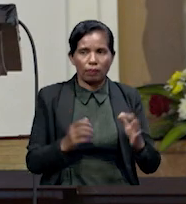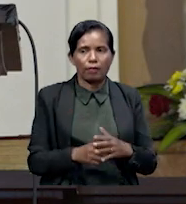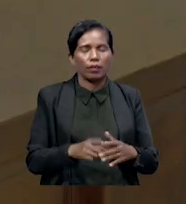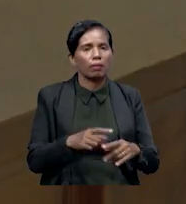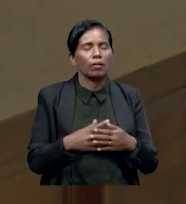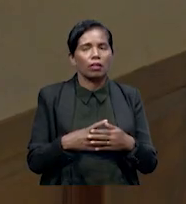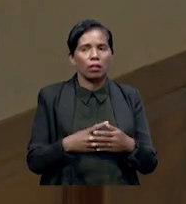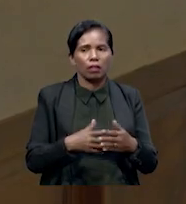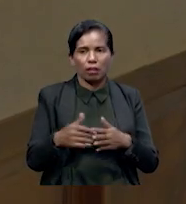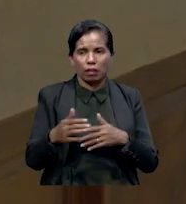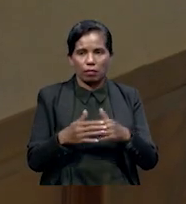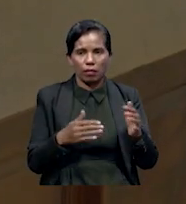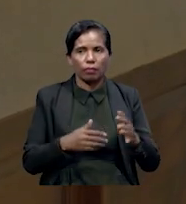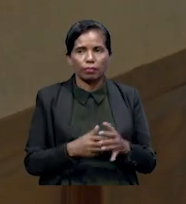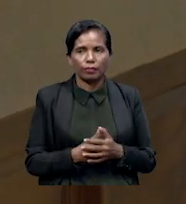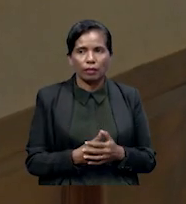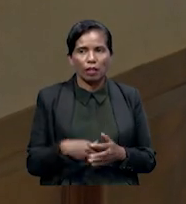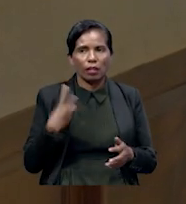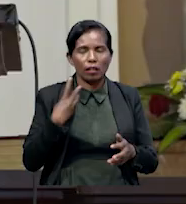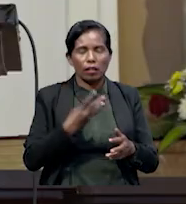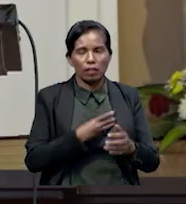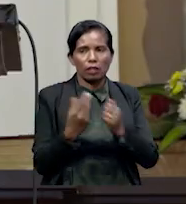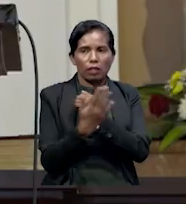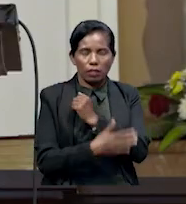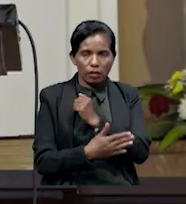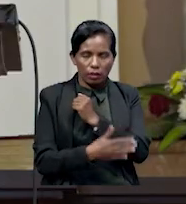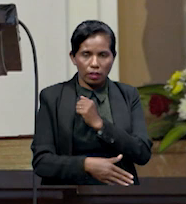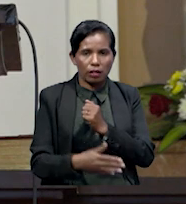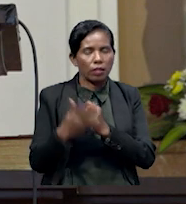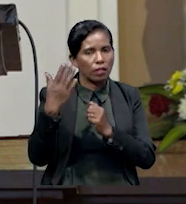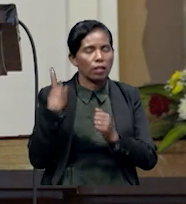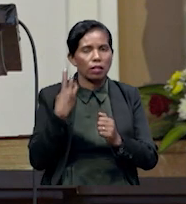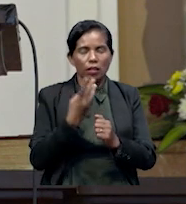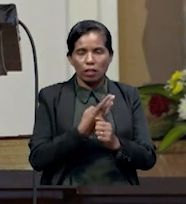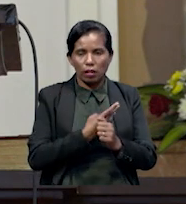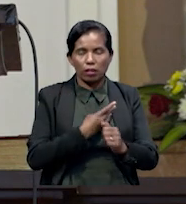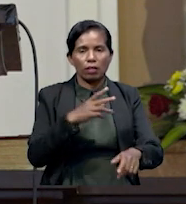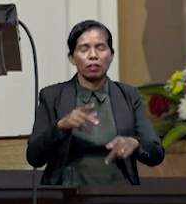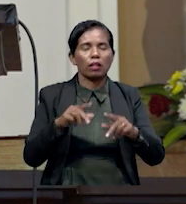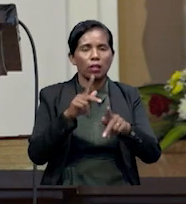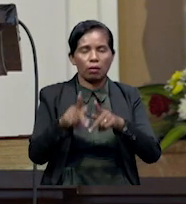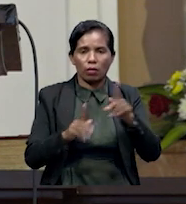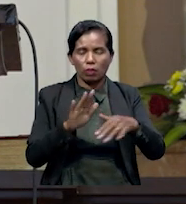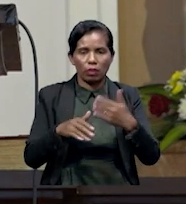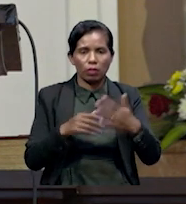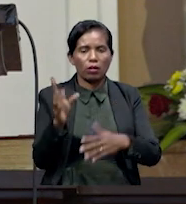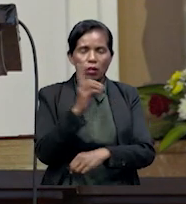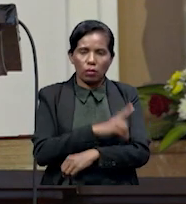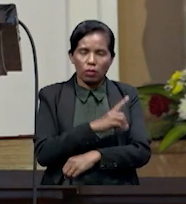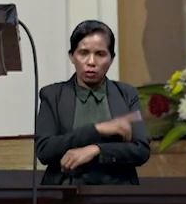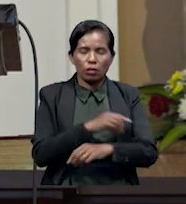dalabarak infelizmente ia itania rain, ia itania sociedade, ia itania comunidade laran, lorong balorong